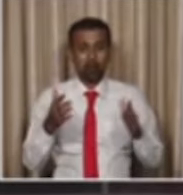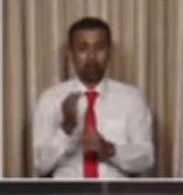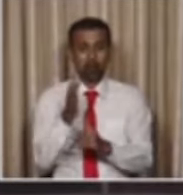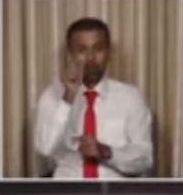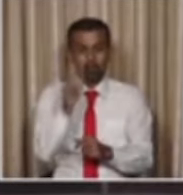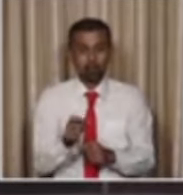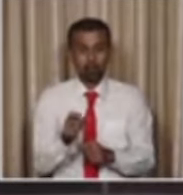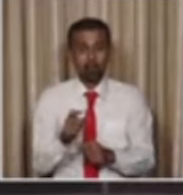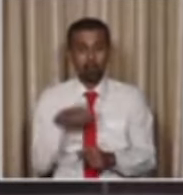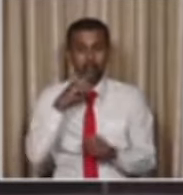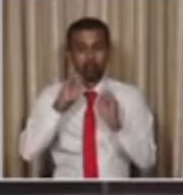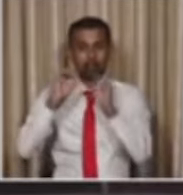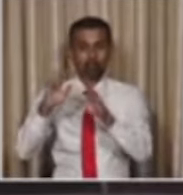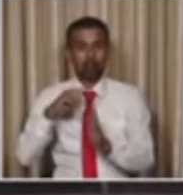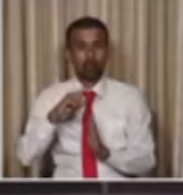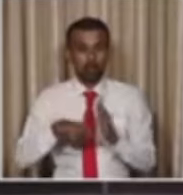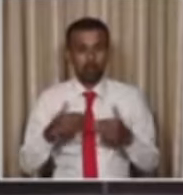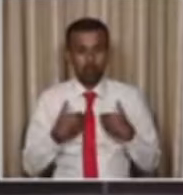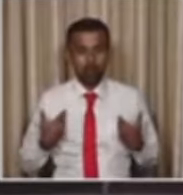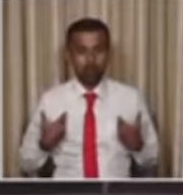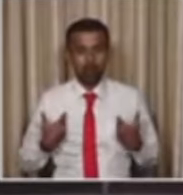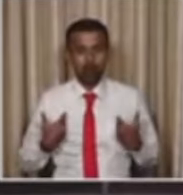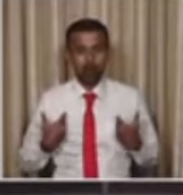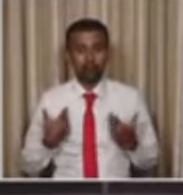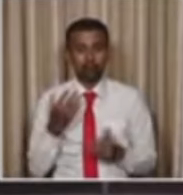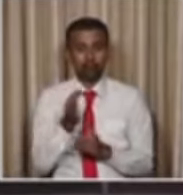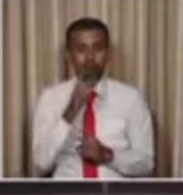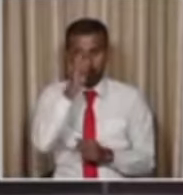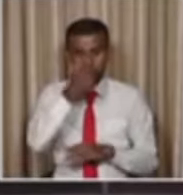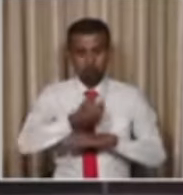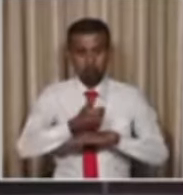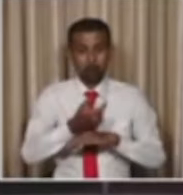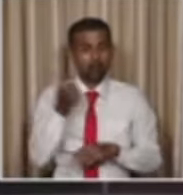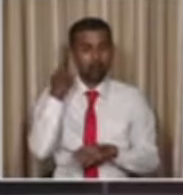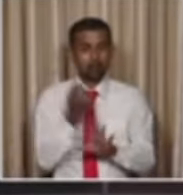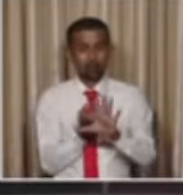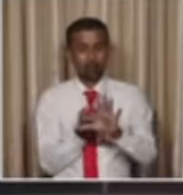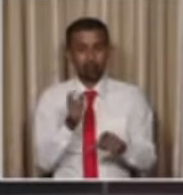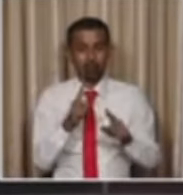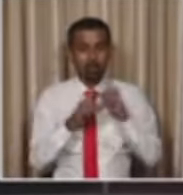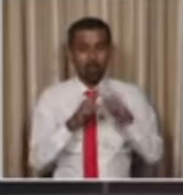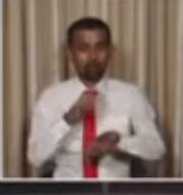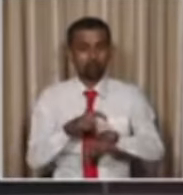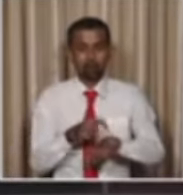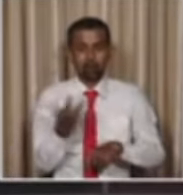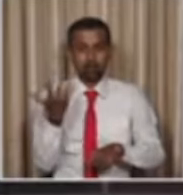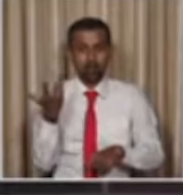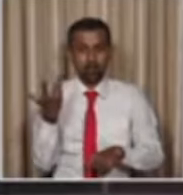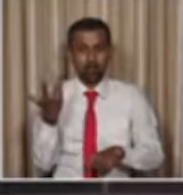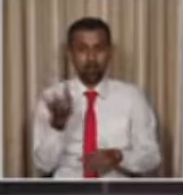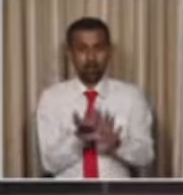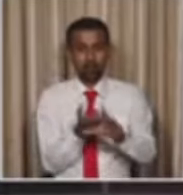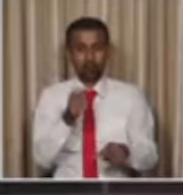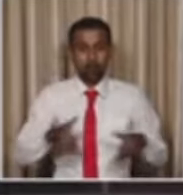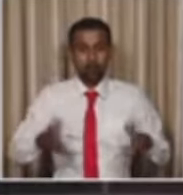ජනාධිපතිවරු මුහුදට දාපු රටක අපි ඉන්නේ. ඒ නිසා සභාපතිතුමනි එදා තරුණයන්ට කතා කරන්න අවස්ථාවක් නැහැ කියලා